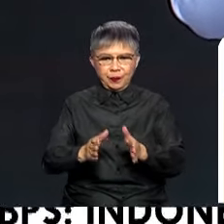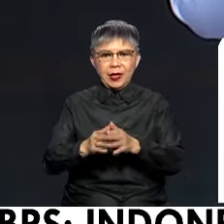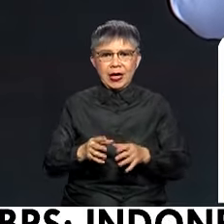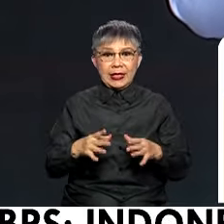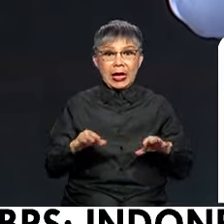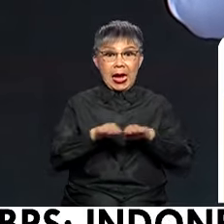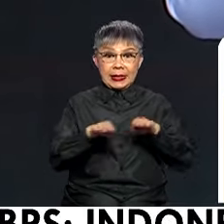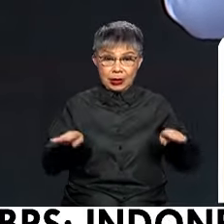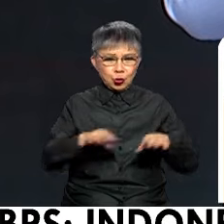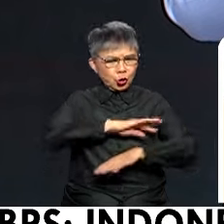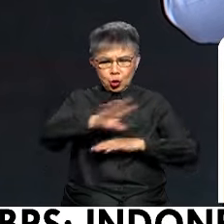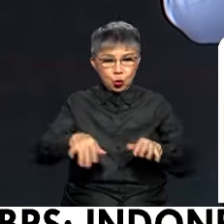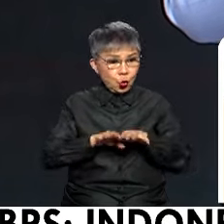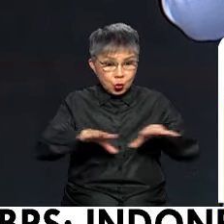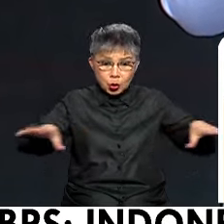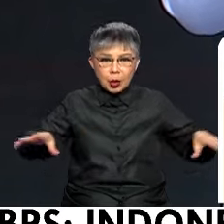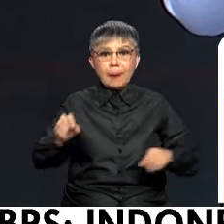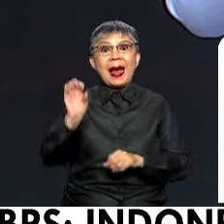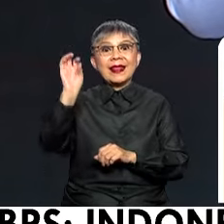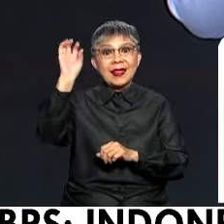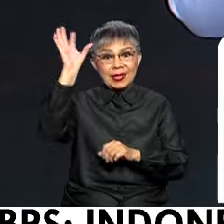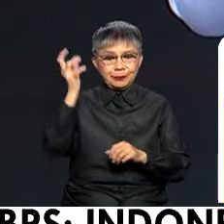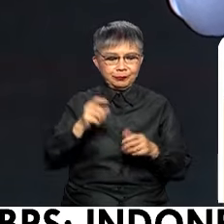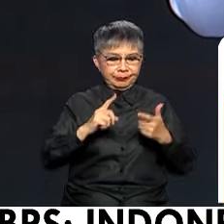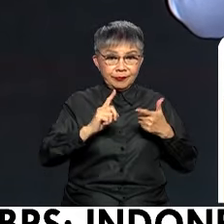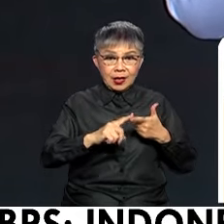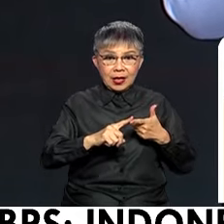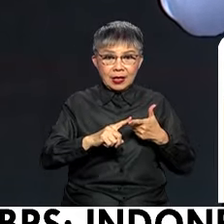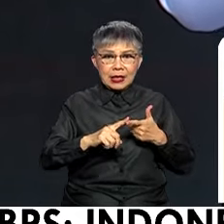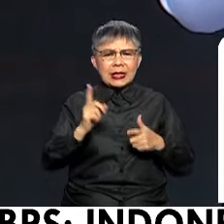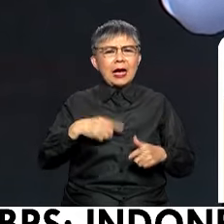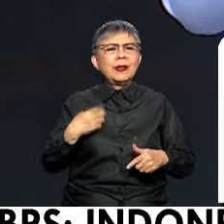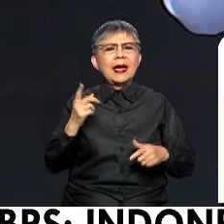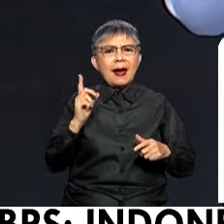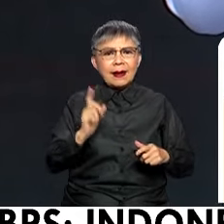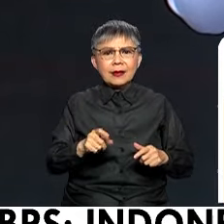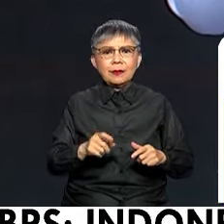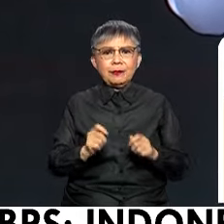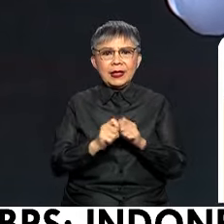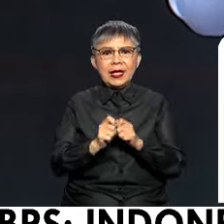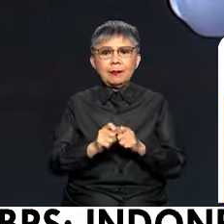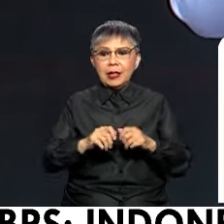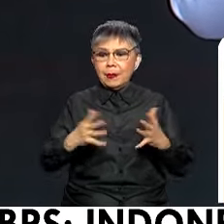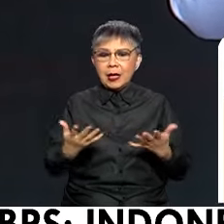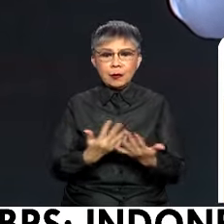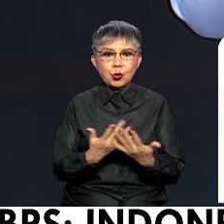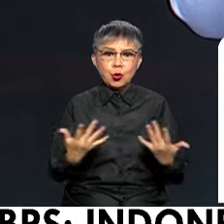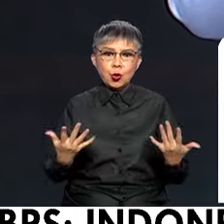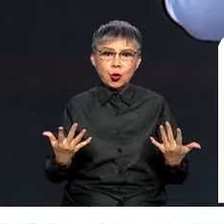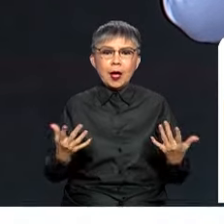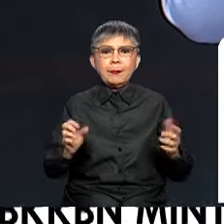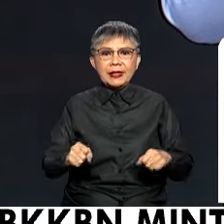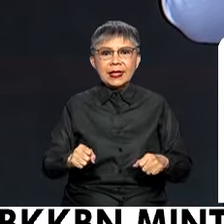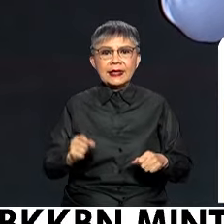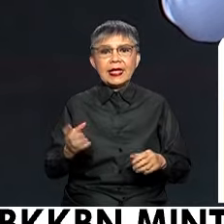berkeadilan untuk seluruh wilayah provinsi Banten dan kemudian kami juga harus membuat Bagaimana masyarakat Banten untuk